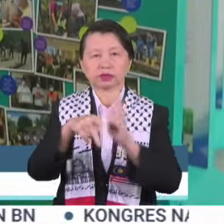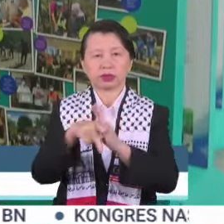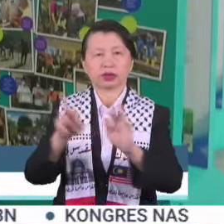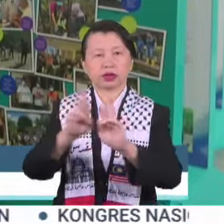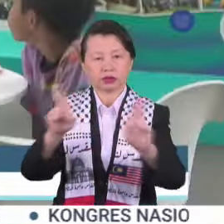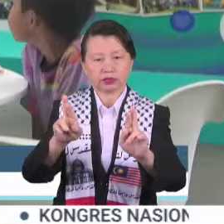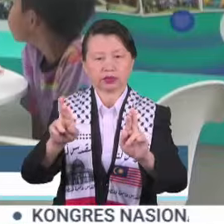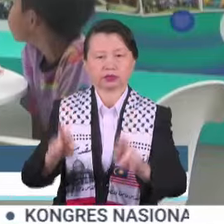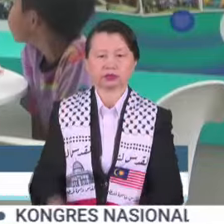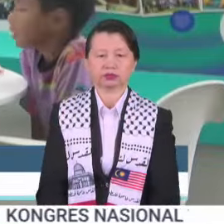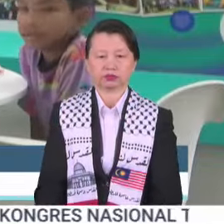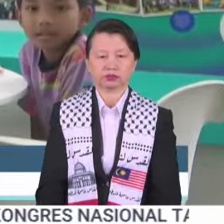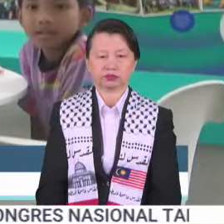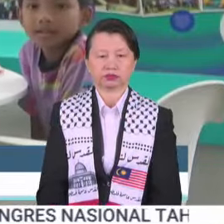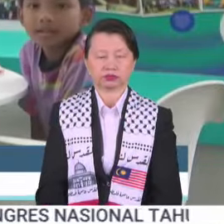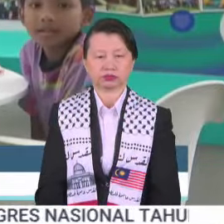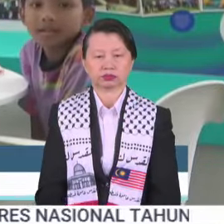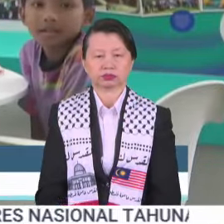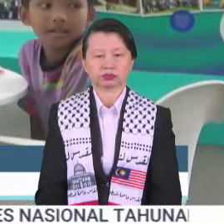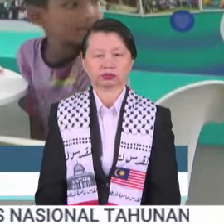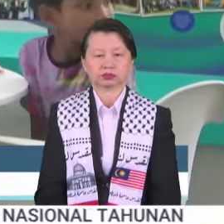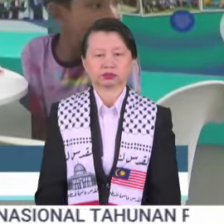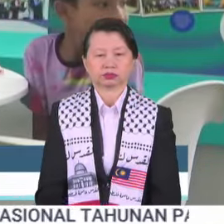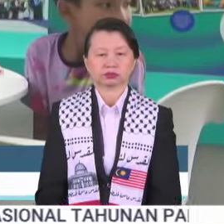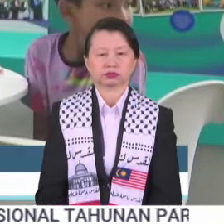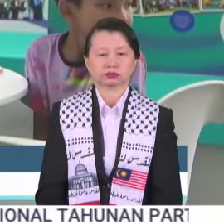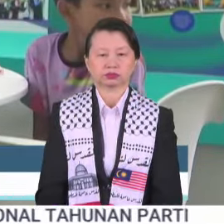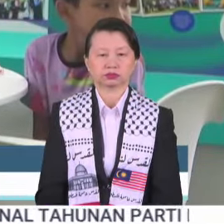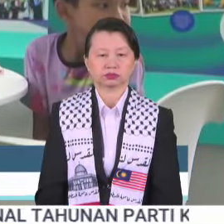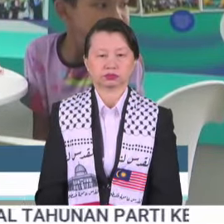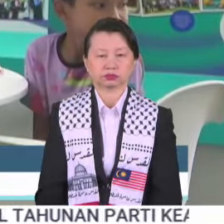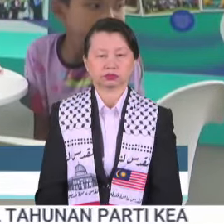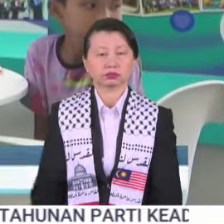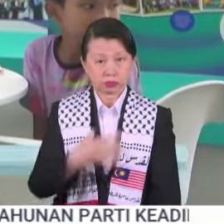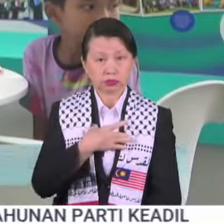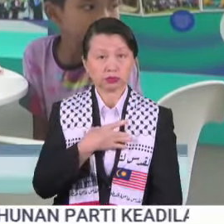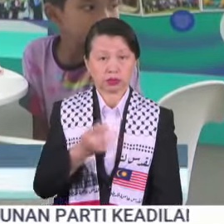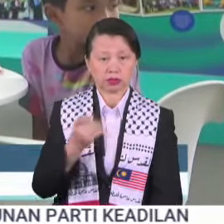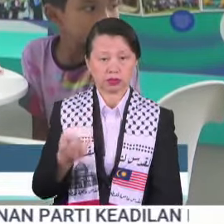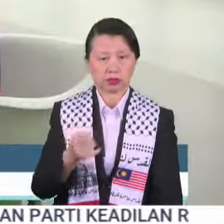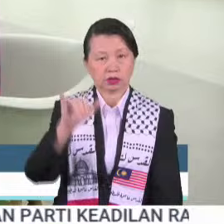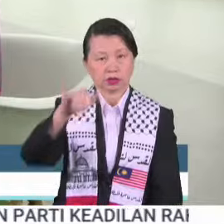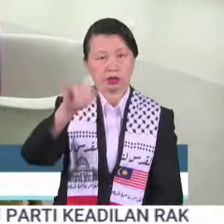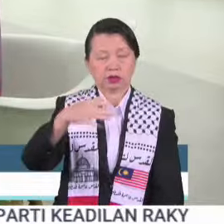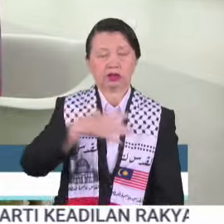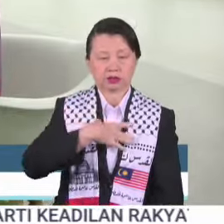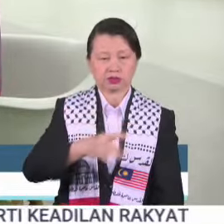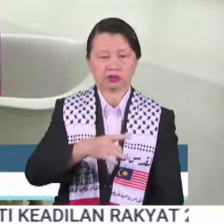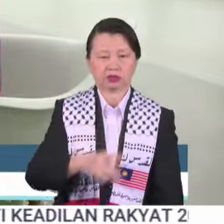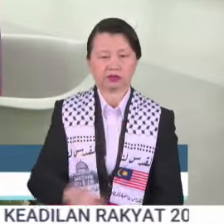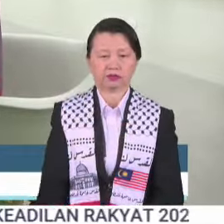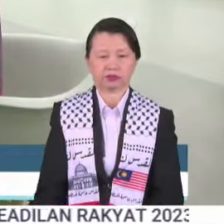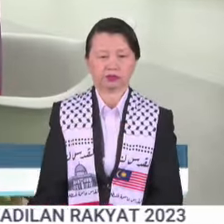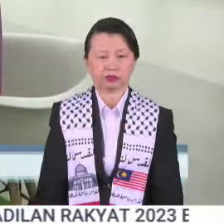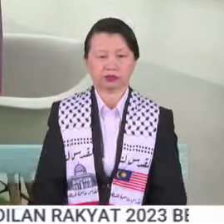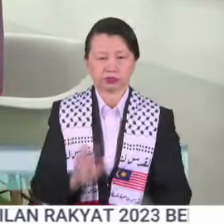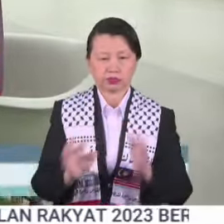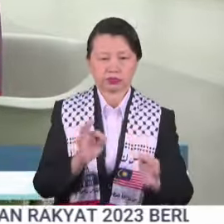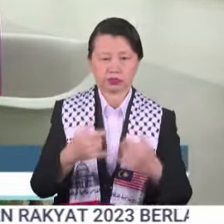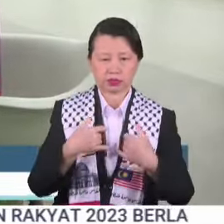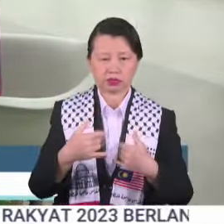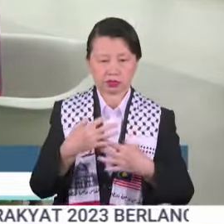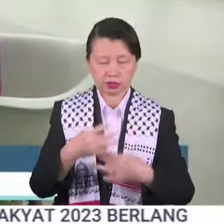disediakan Siapa ibu ibu suka tak su suka adikadik La